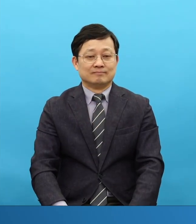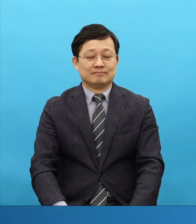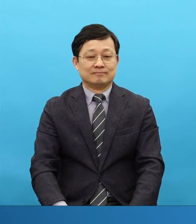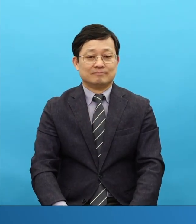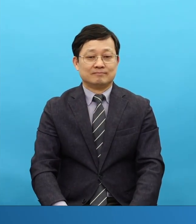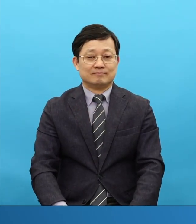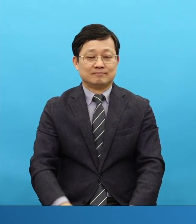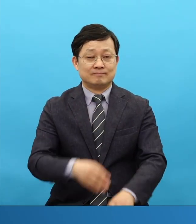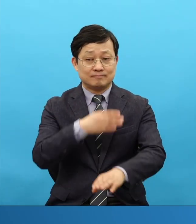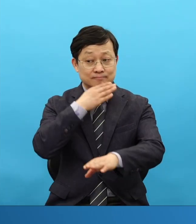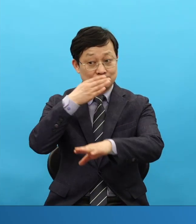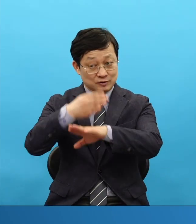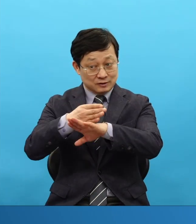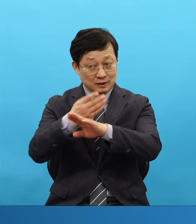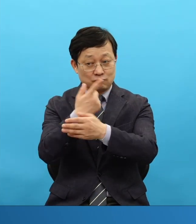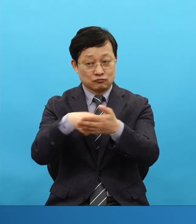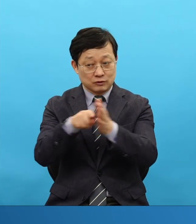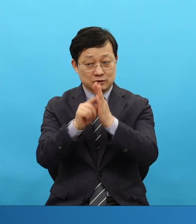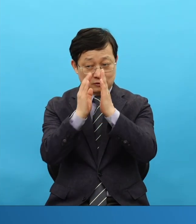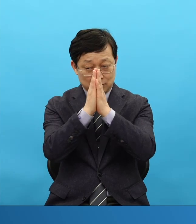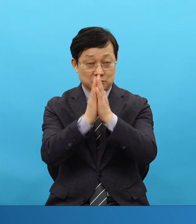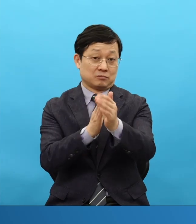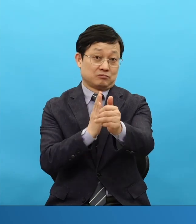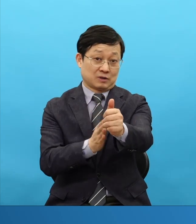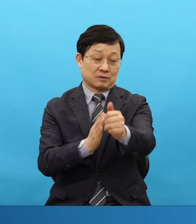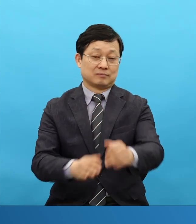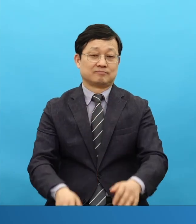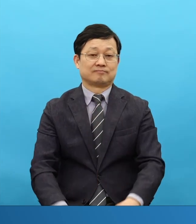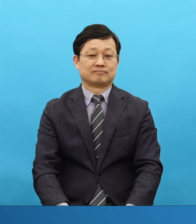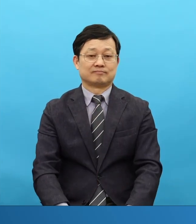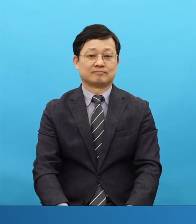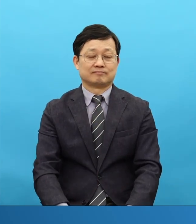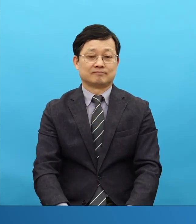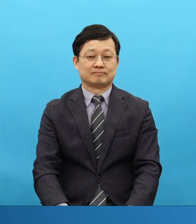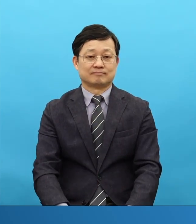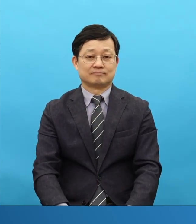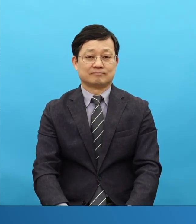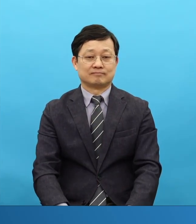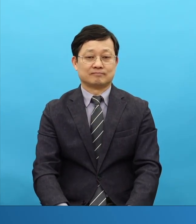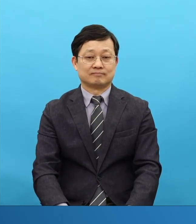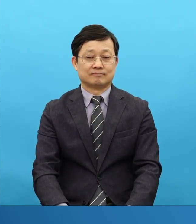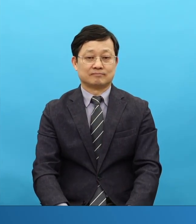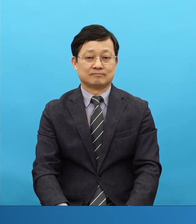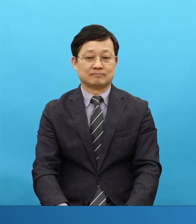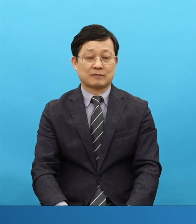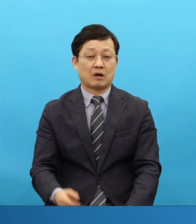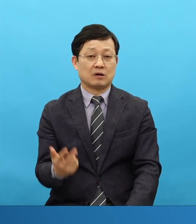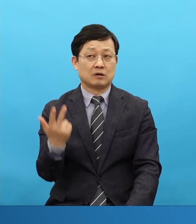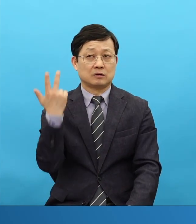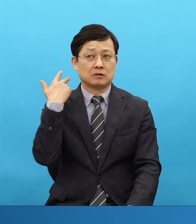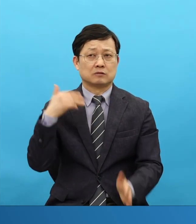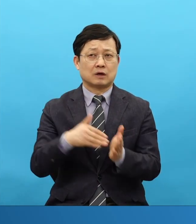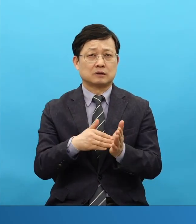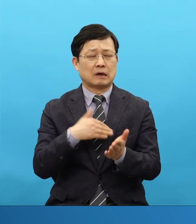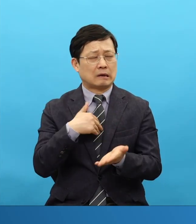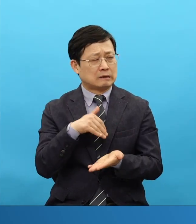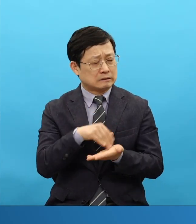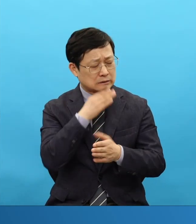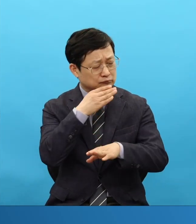24-hour prayer, 북한 놓고도 기도하고요. and you must begin to pray for 그래서 North 나는 Korea. 지난주까지 내 생각을 못해 하면서 내가 왜